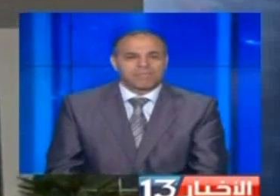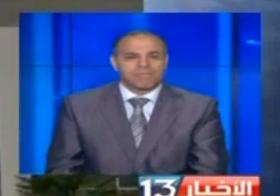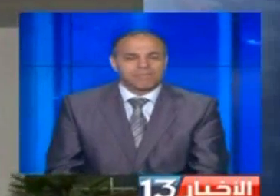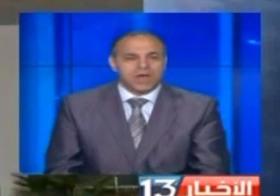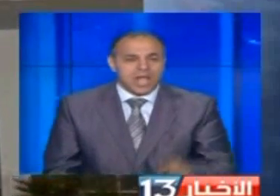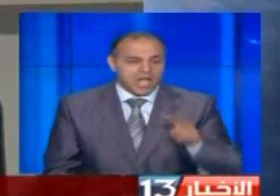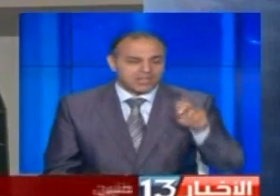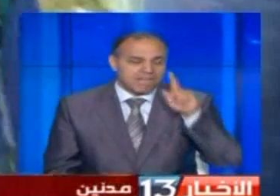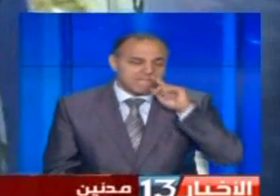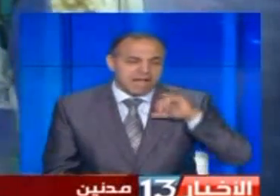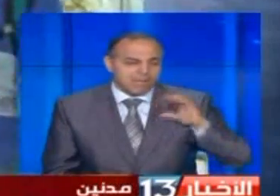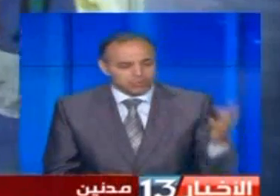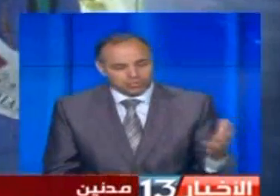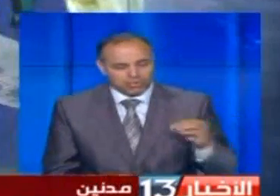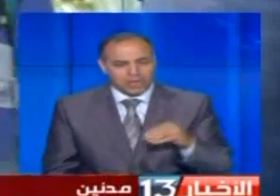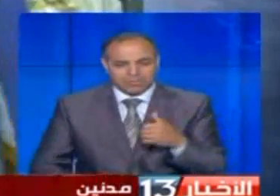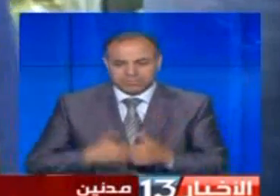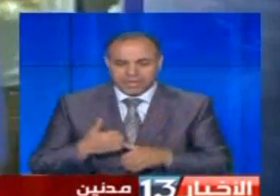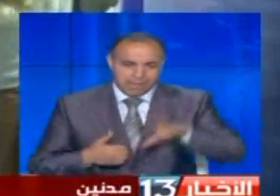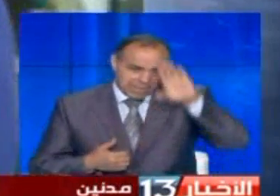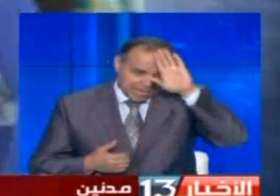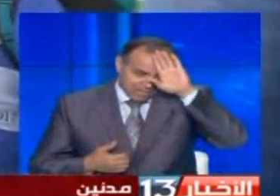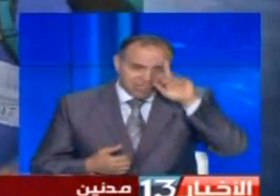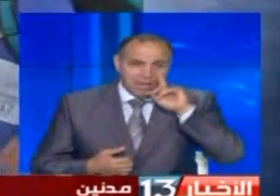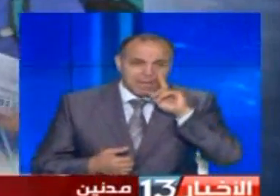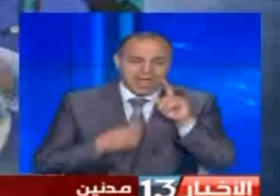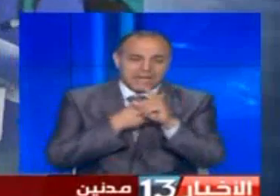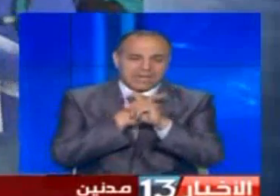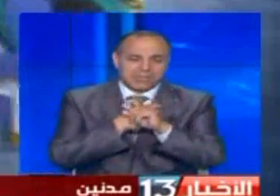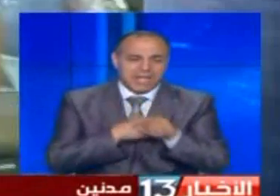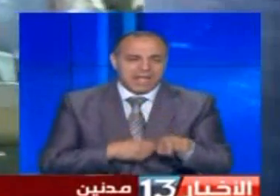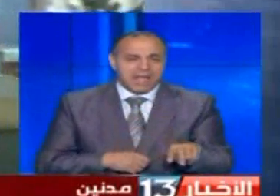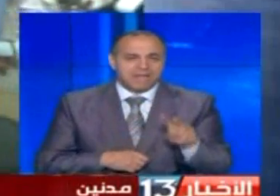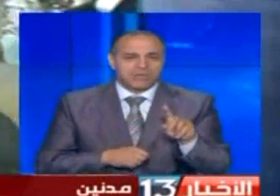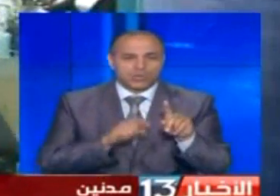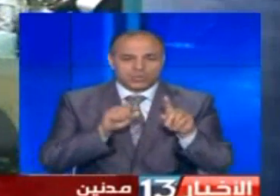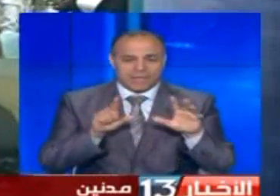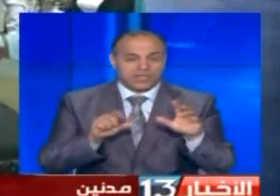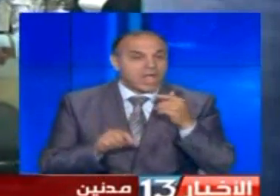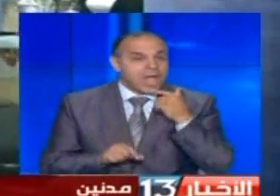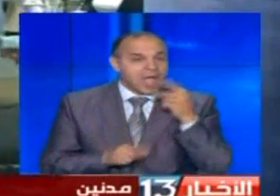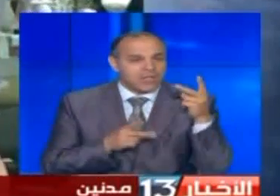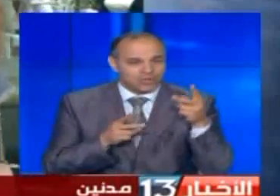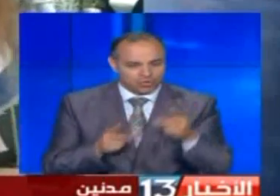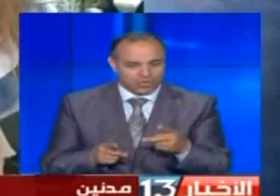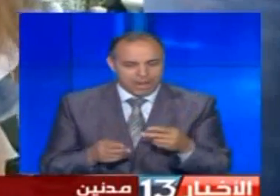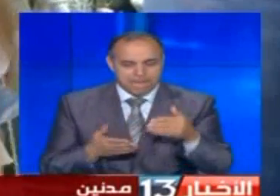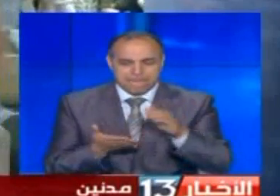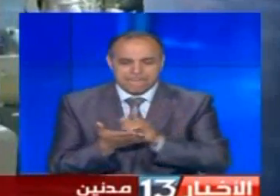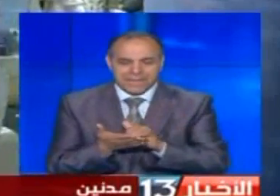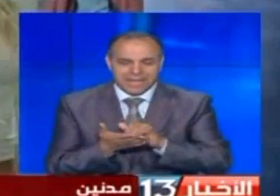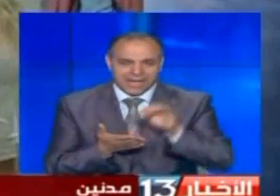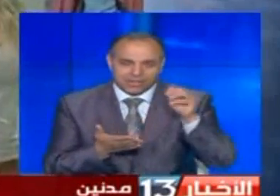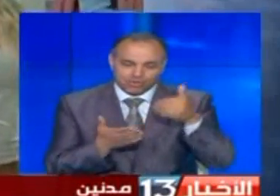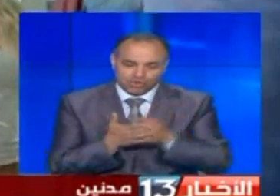20 شابة مرشحة لاختبار ملكة جمال النمسا لسنة 17 و2000 حطوا الرحالة بمطار جربة